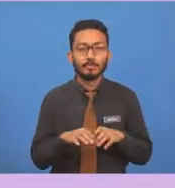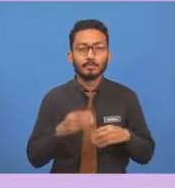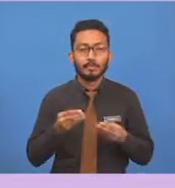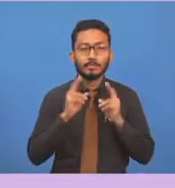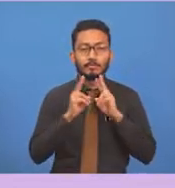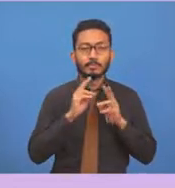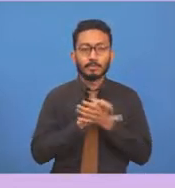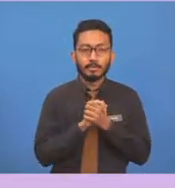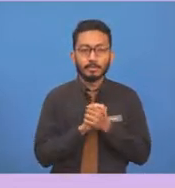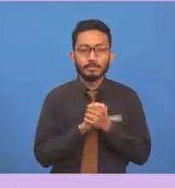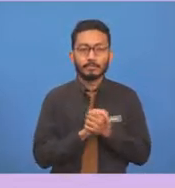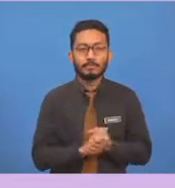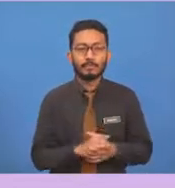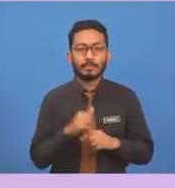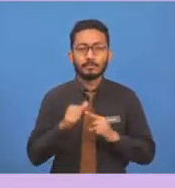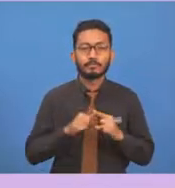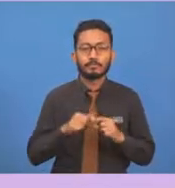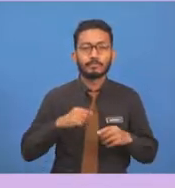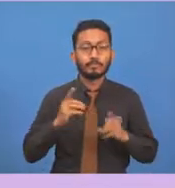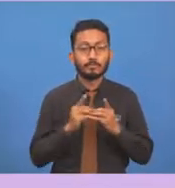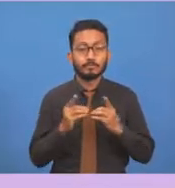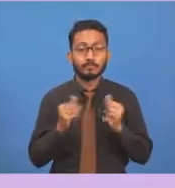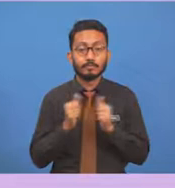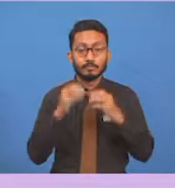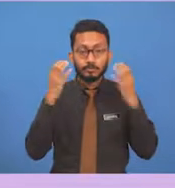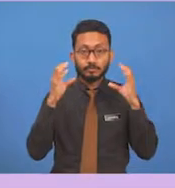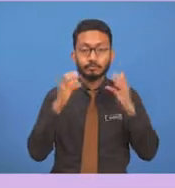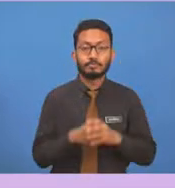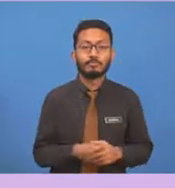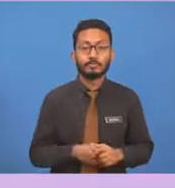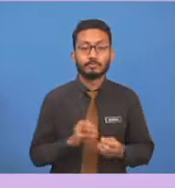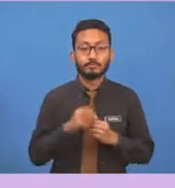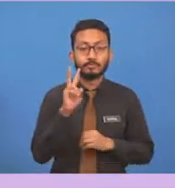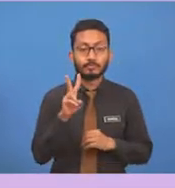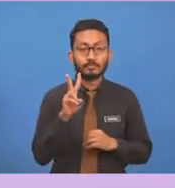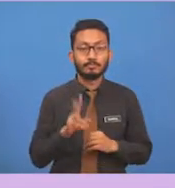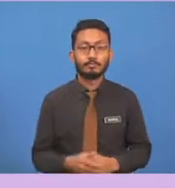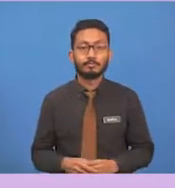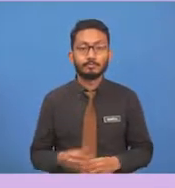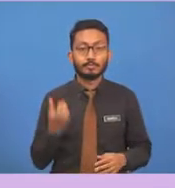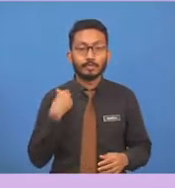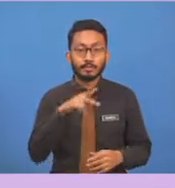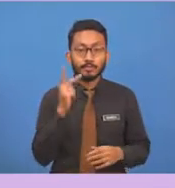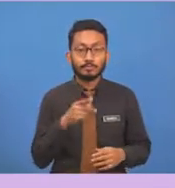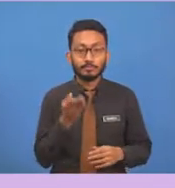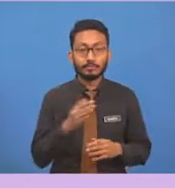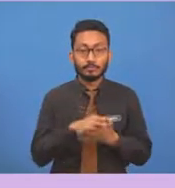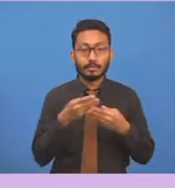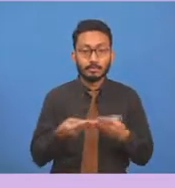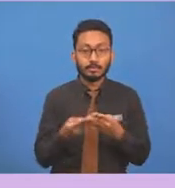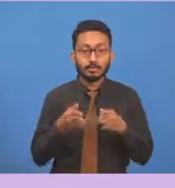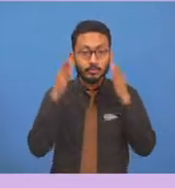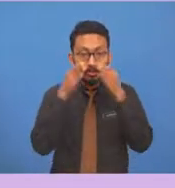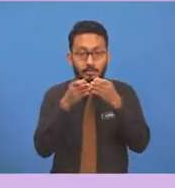ucapan salam apabila bertemu dengan guru. 2. adakah kamu memberikan perhatian